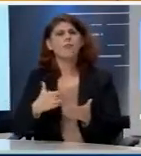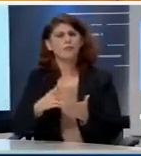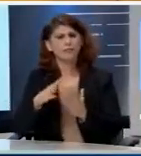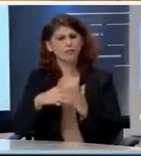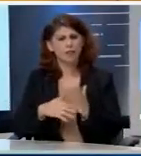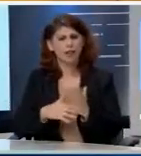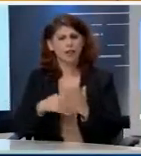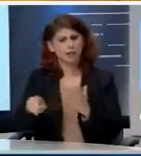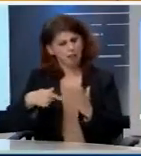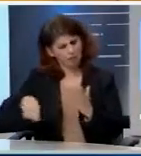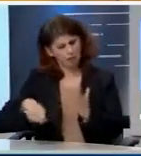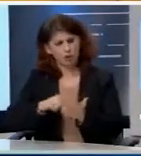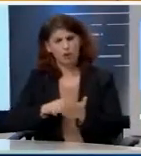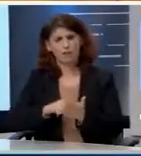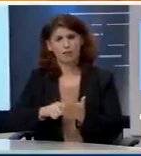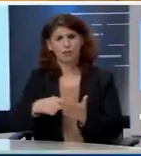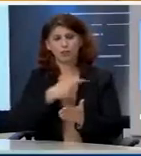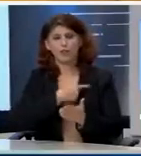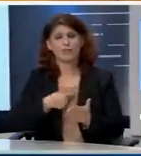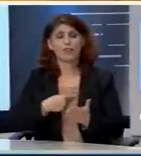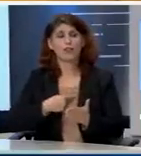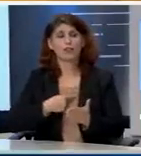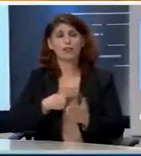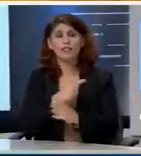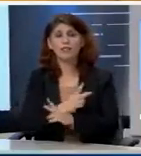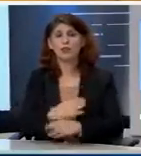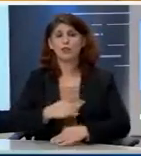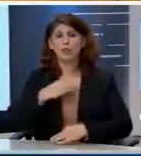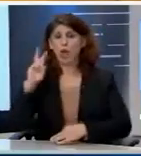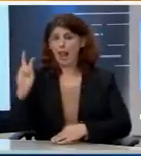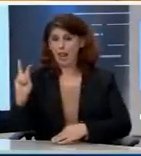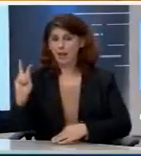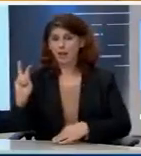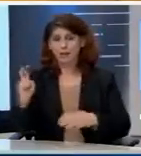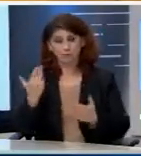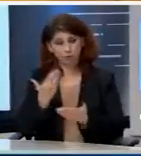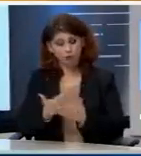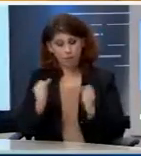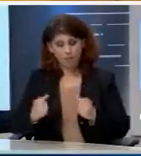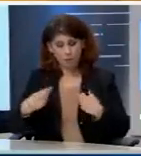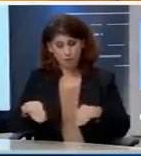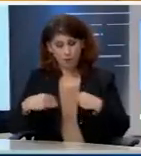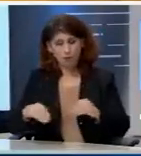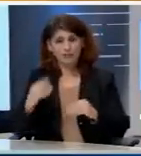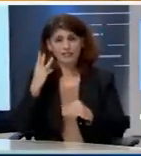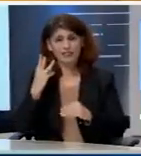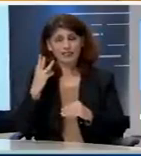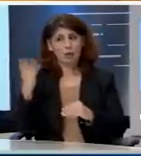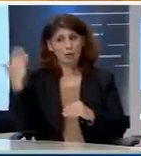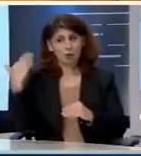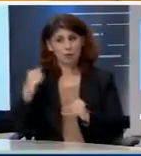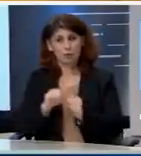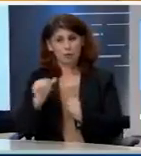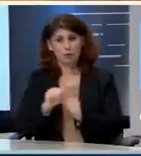είναι η δυστυχικογραφία του Διευθύνοντος Συμβούλου του κυρίου Χάλαρη, όπου του ζήτησα με βάση τις πωλήσεις των τριών προηγουμένων